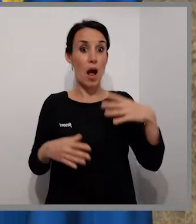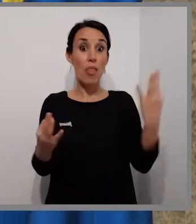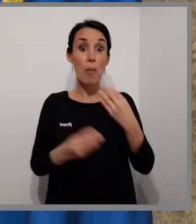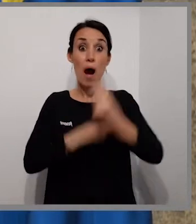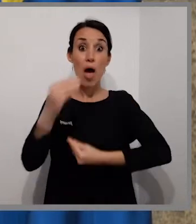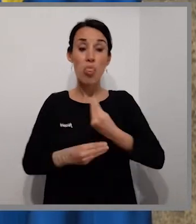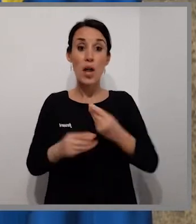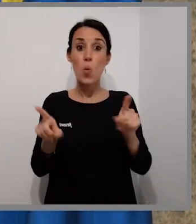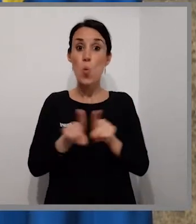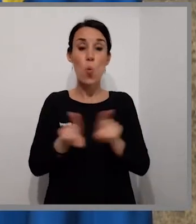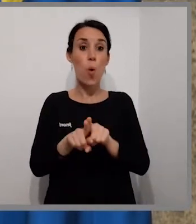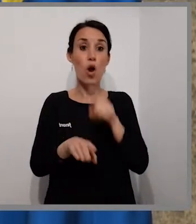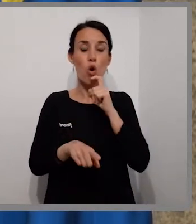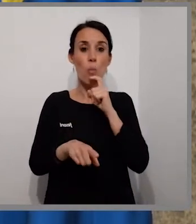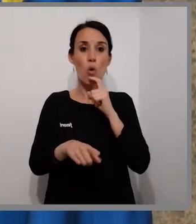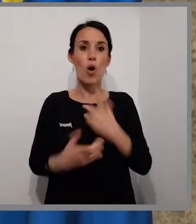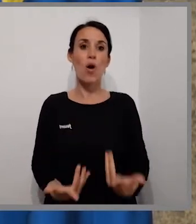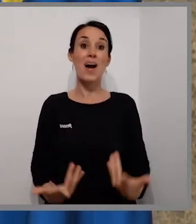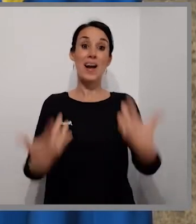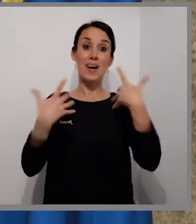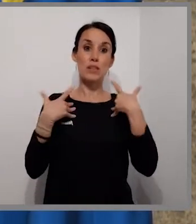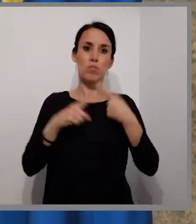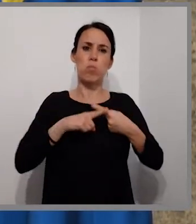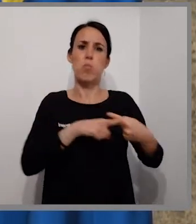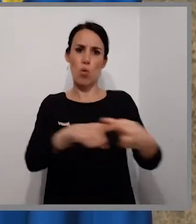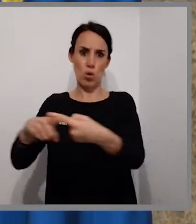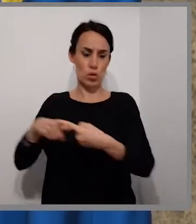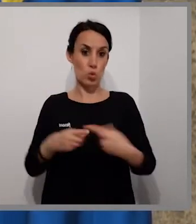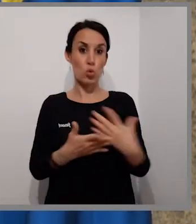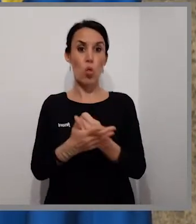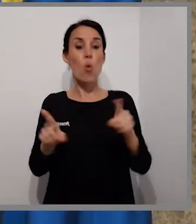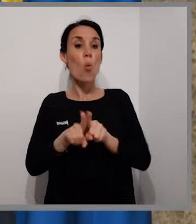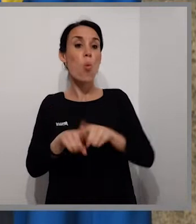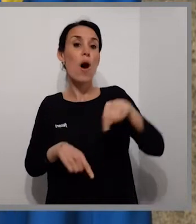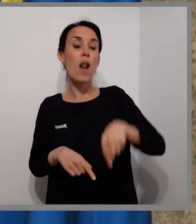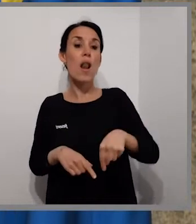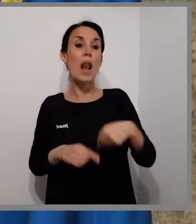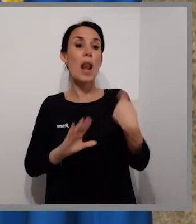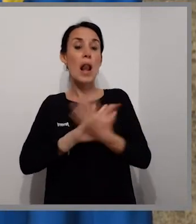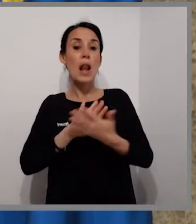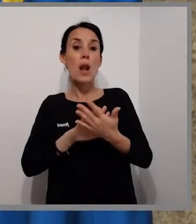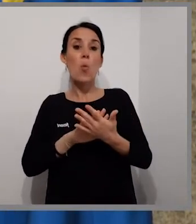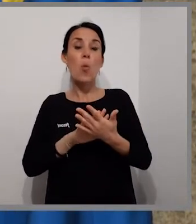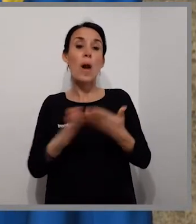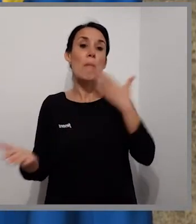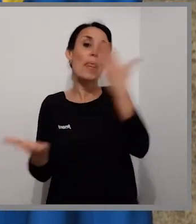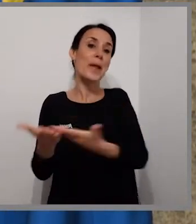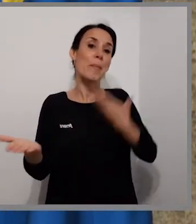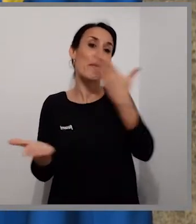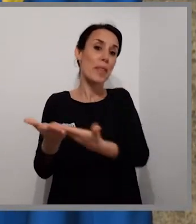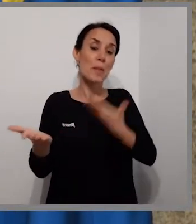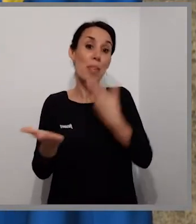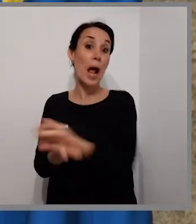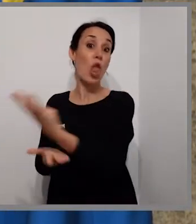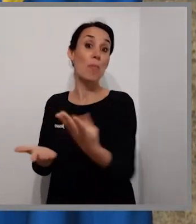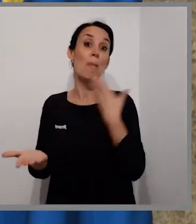fer-se entenent aquesta conferència de presidents des de la corresponsabilitat. Així no es tracta d'estar permanentment